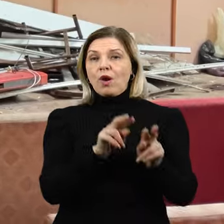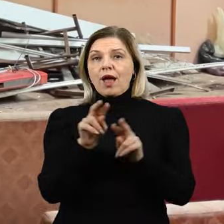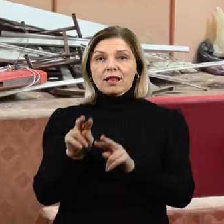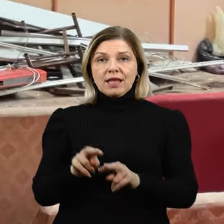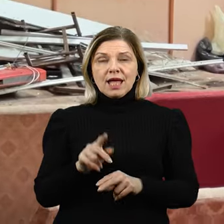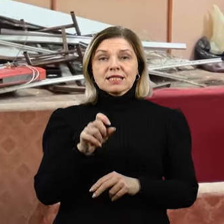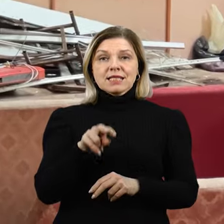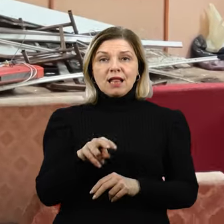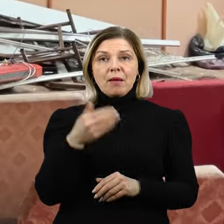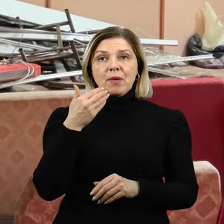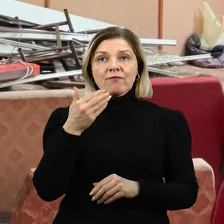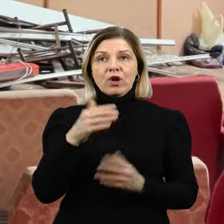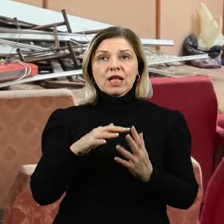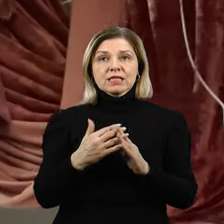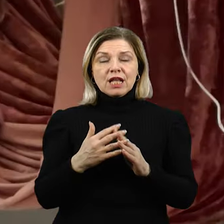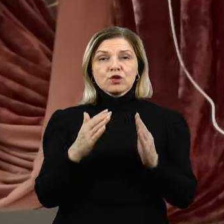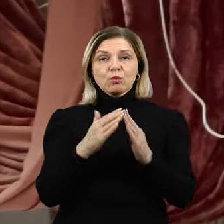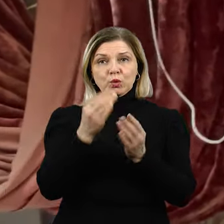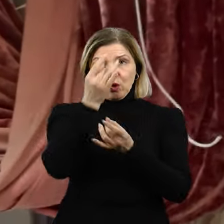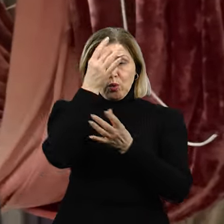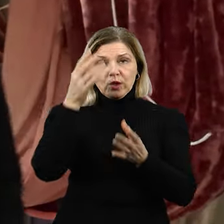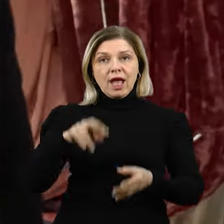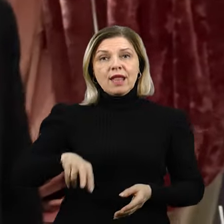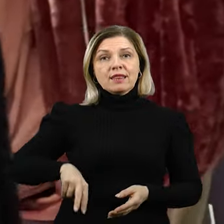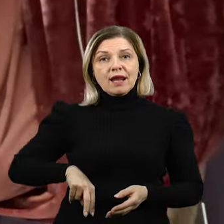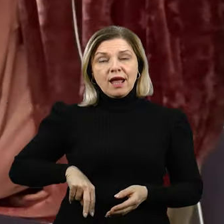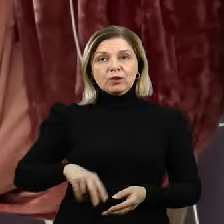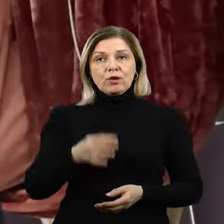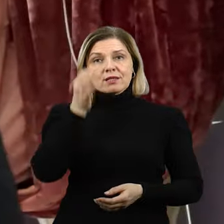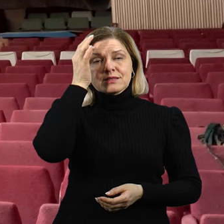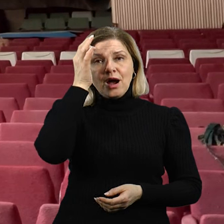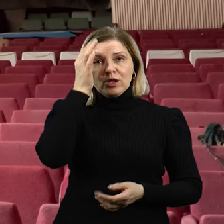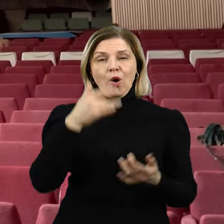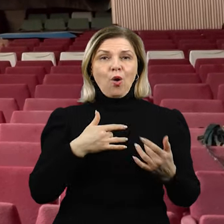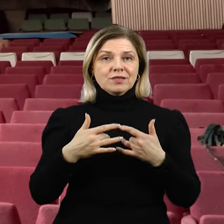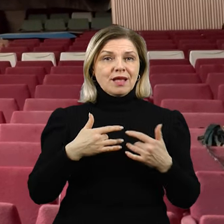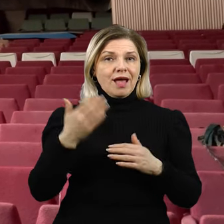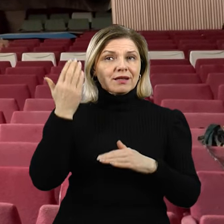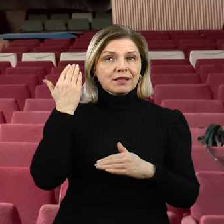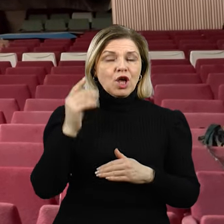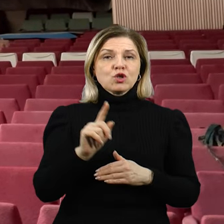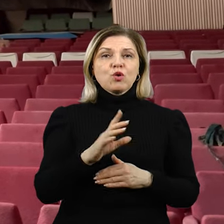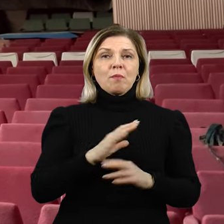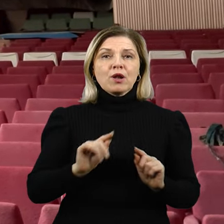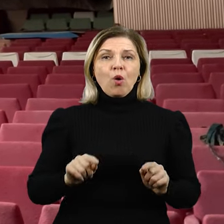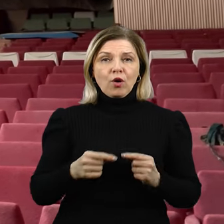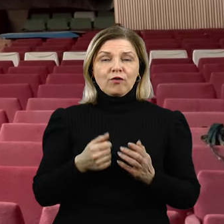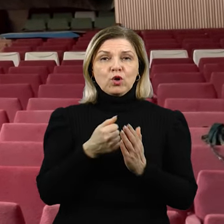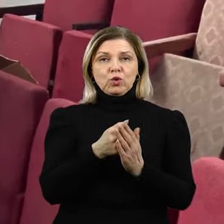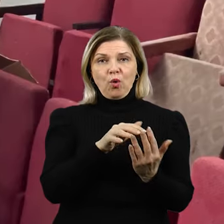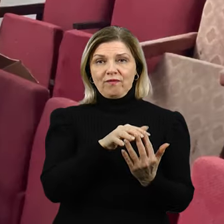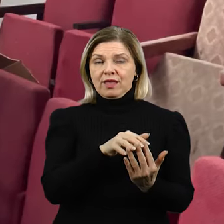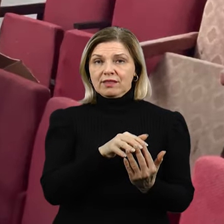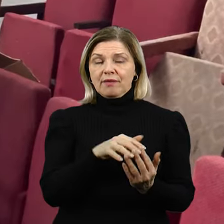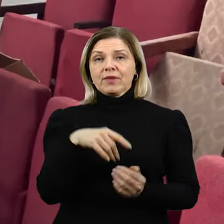залу Первомайського селищного будинку культури, директор Микола Левківський згадує концерти, які організовував до повномасштабної